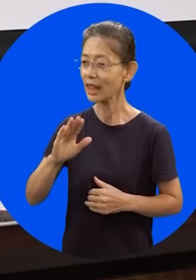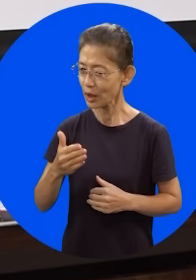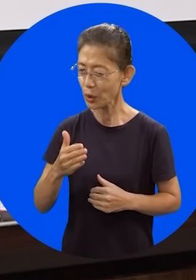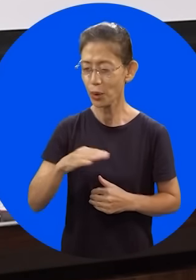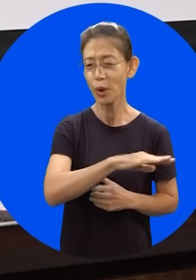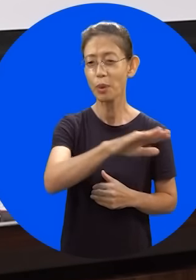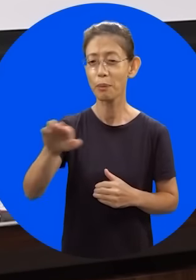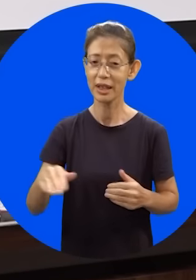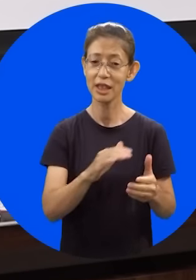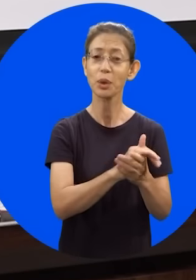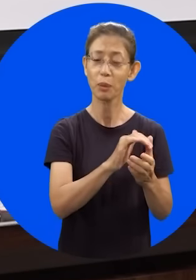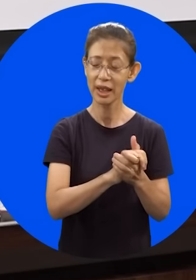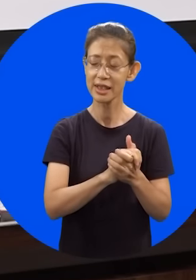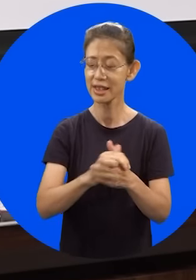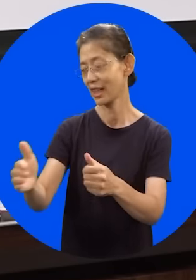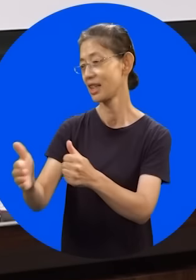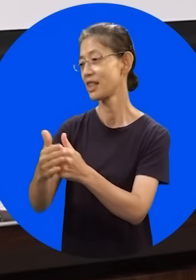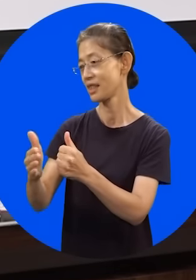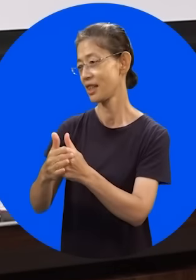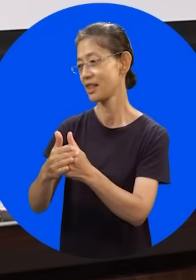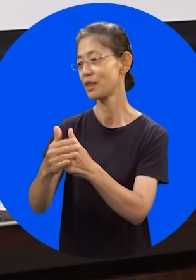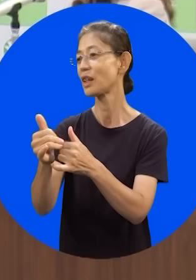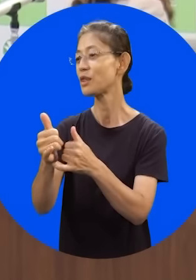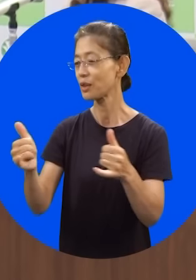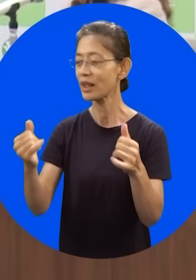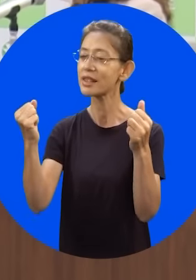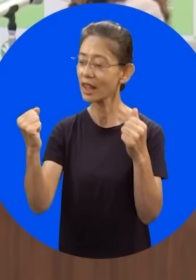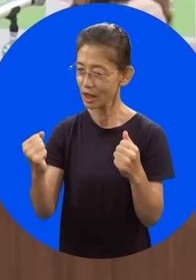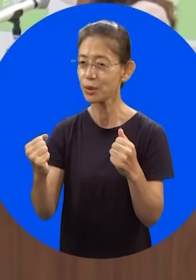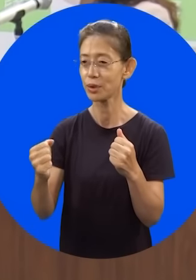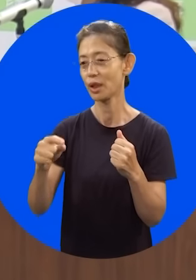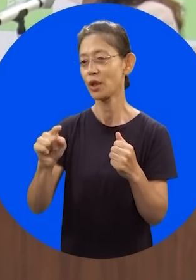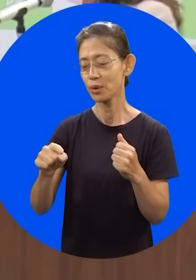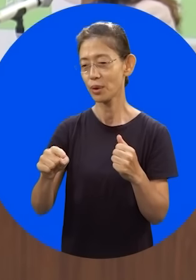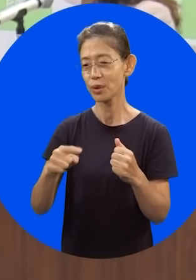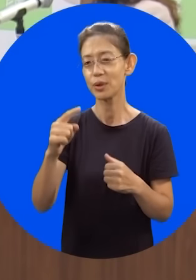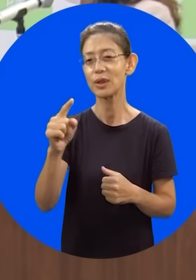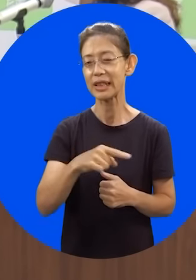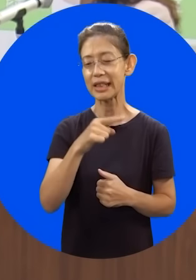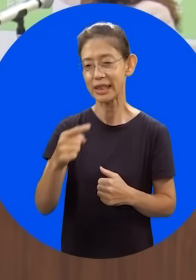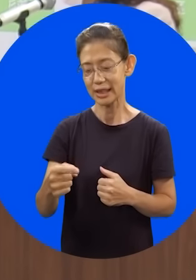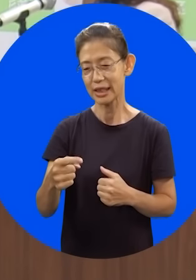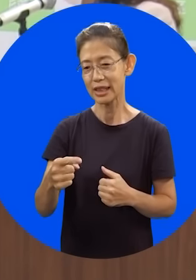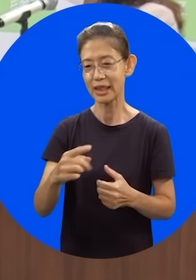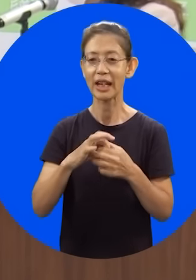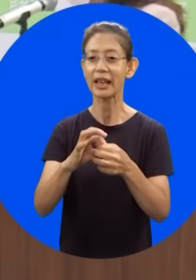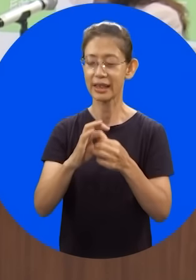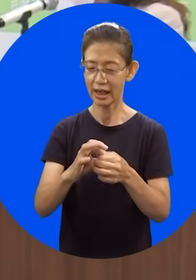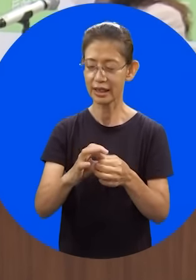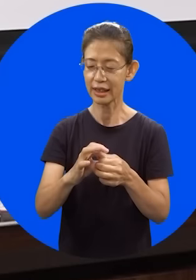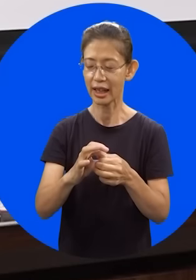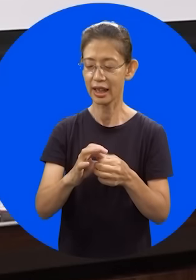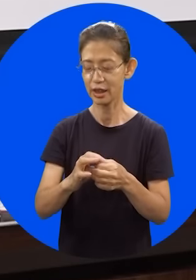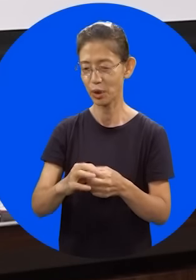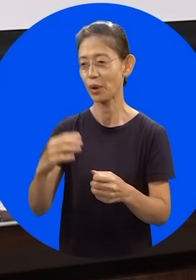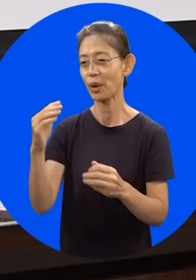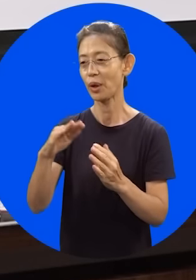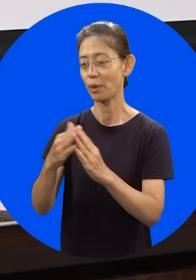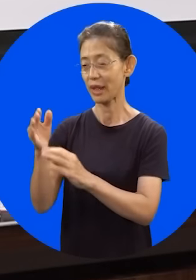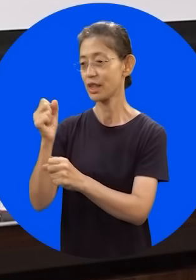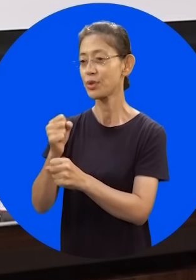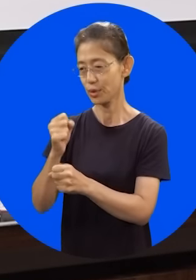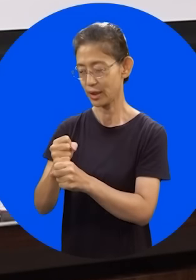り、周りに支援してくれる人がいたり、そういう人づくり、街づくりっていうのがきっとこれからもっと将来大切になってく